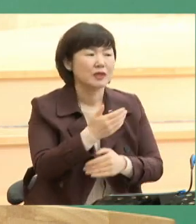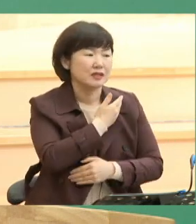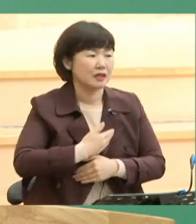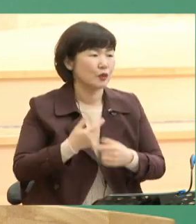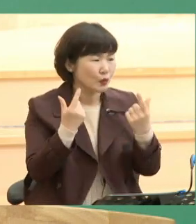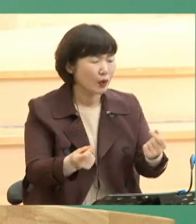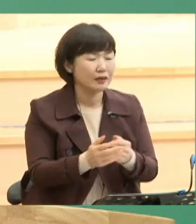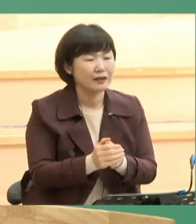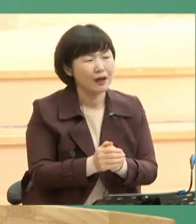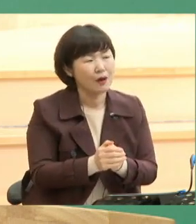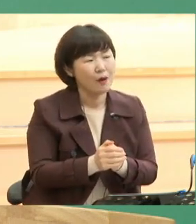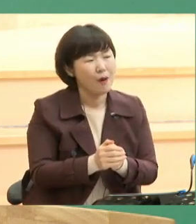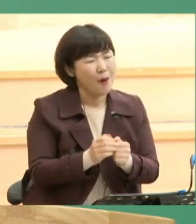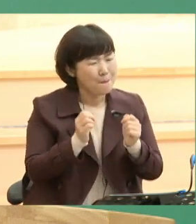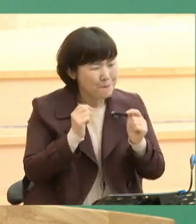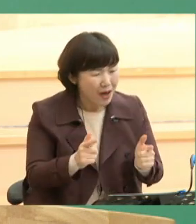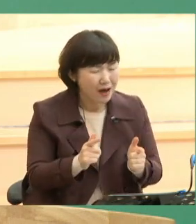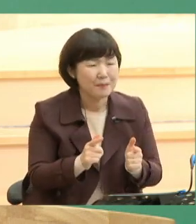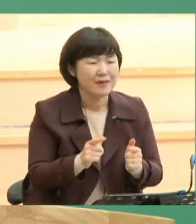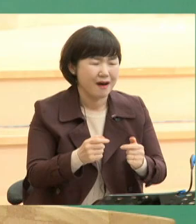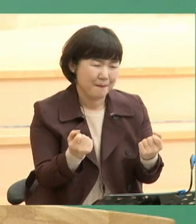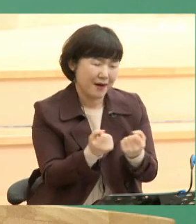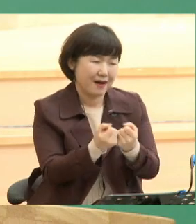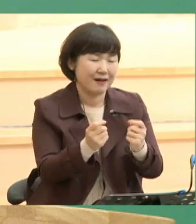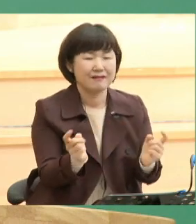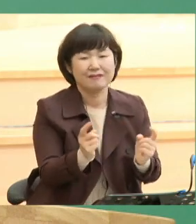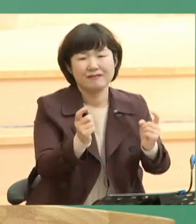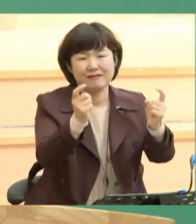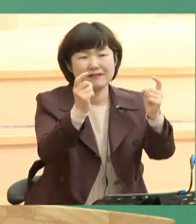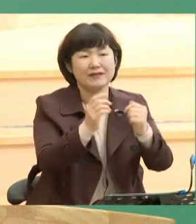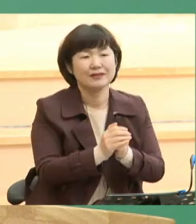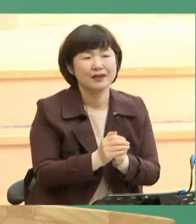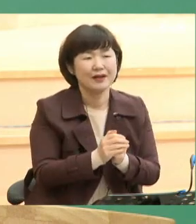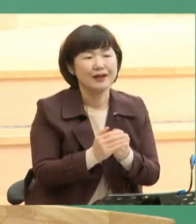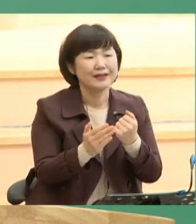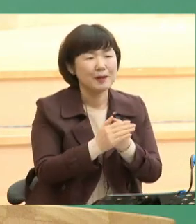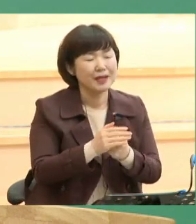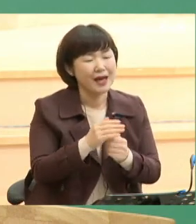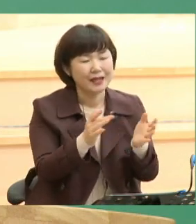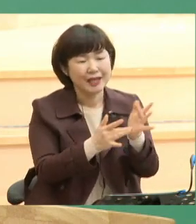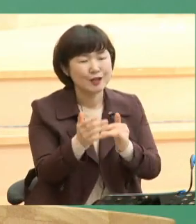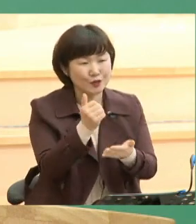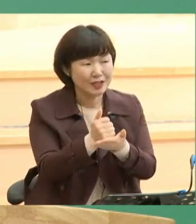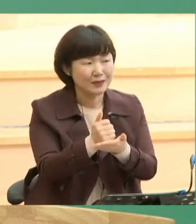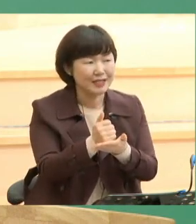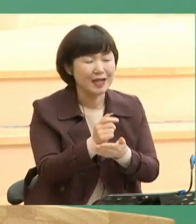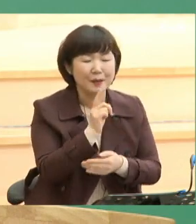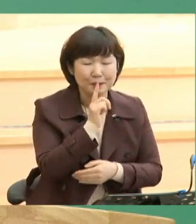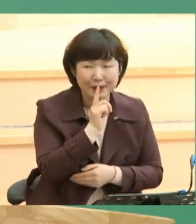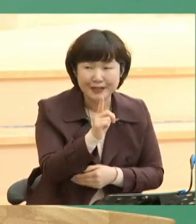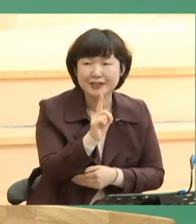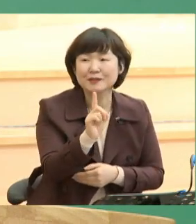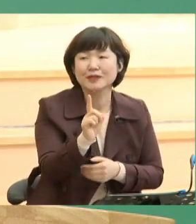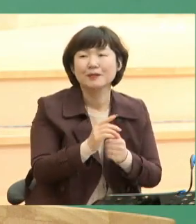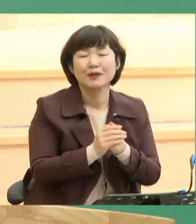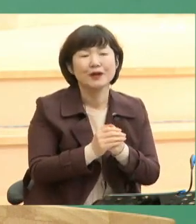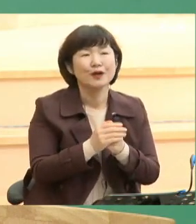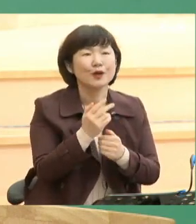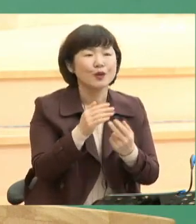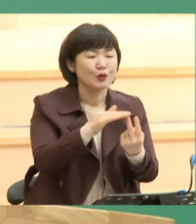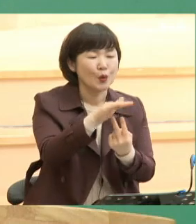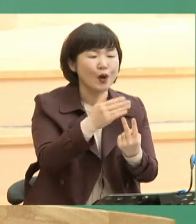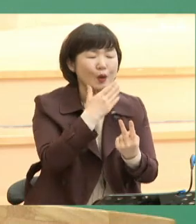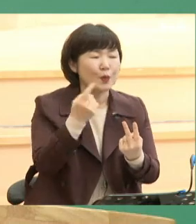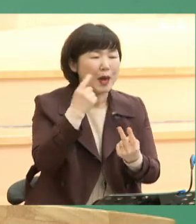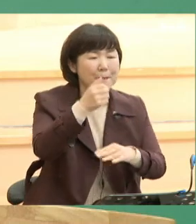틈 만남인 예수님의 제자들도 싸웠습니다 5 주겠음 예수님께서 요한복음 17장에 그 마지막 기도로 말할 수